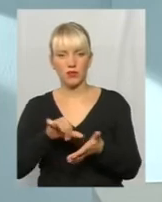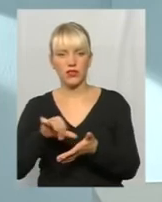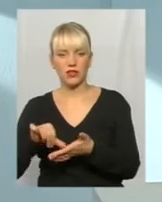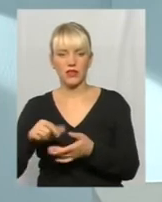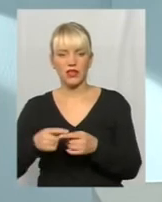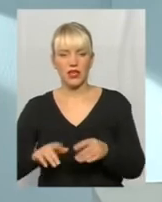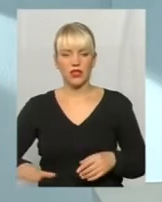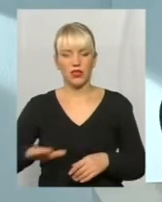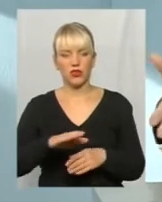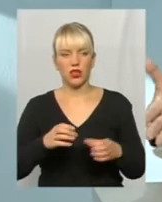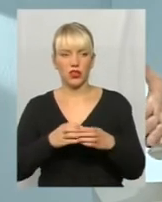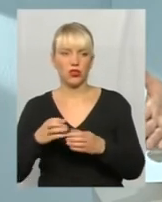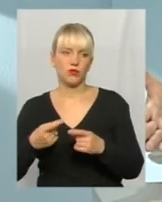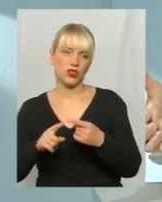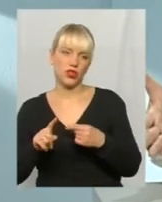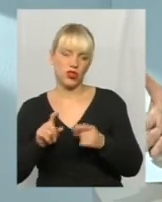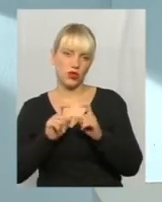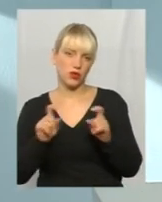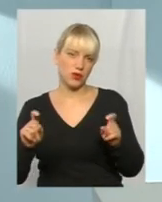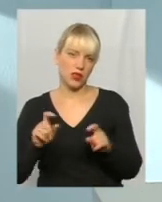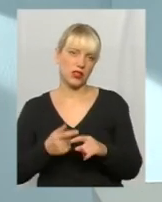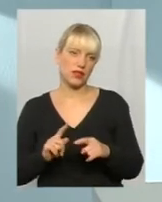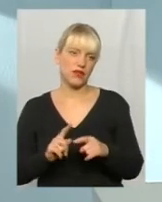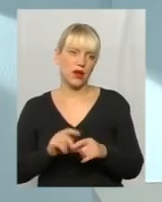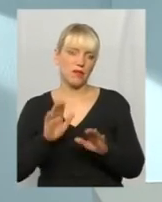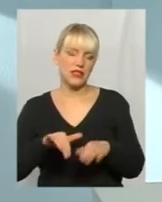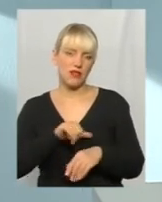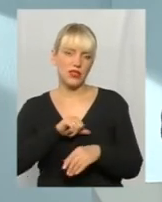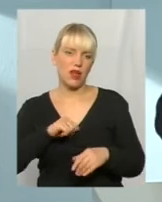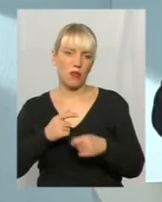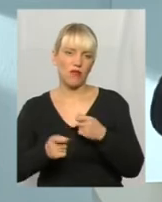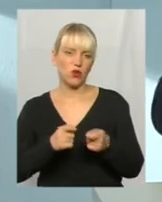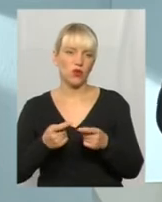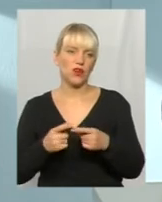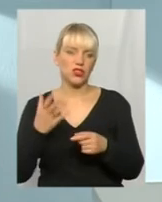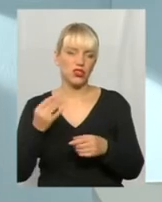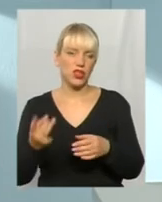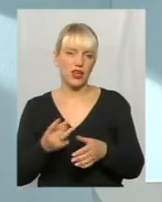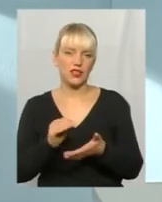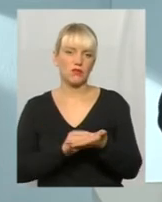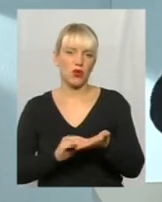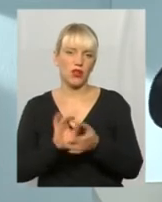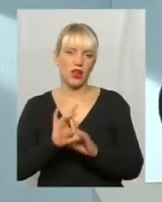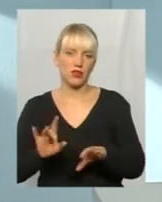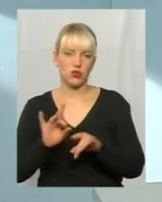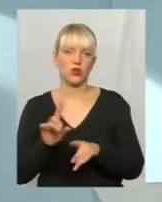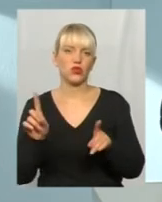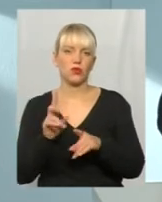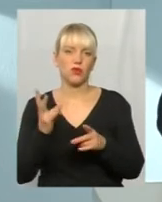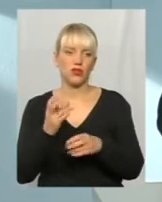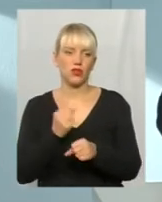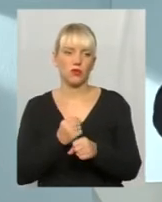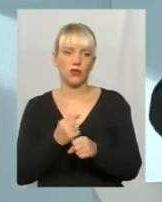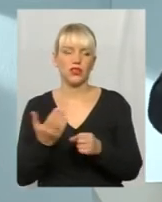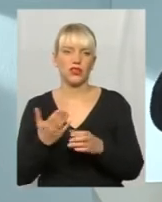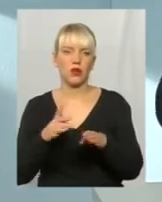територіальних громад та інших суб'єктів місцевого самоврядування. Ще іще раз їм пояснюють, що вони мають робити, яку процедуру